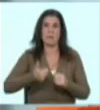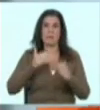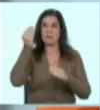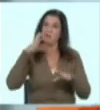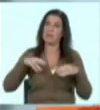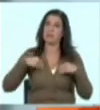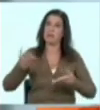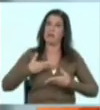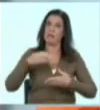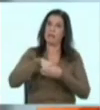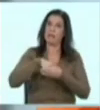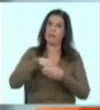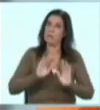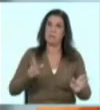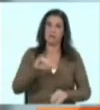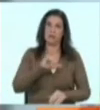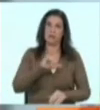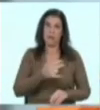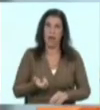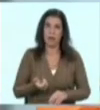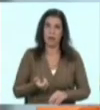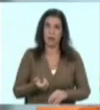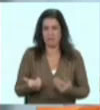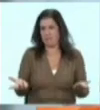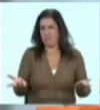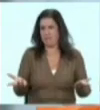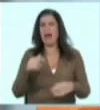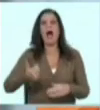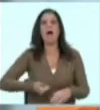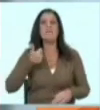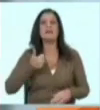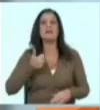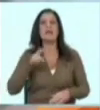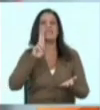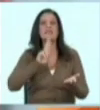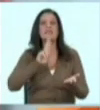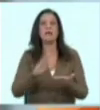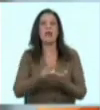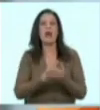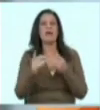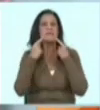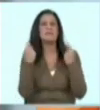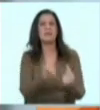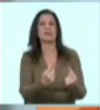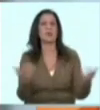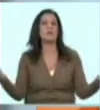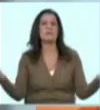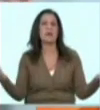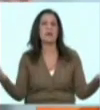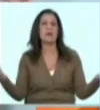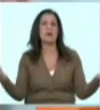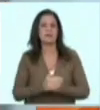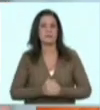מעוניין בהם? הוא יסכים בכלל? זה אוטונומיה מוחלטת של מנהל בית הספר. אני אגיד לך מה, כן. הוא ידאג